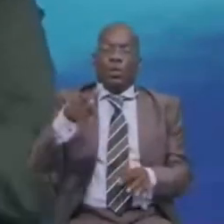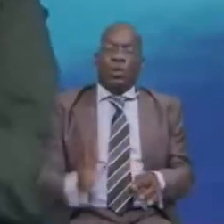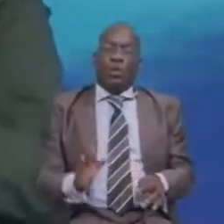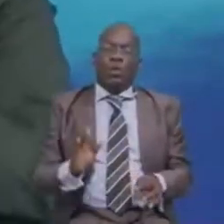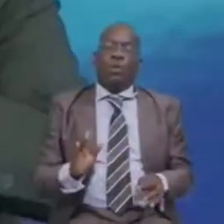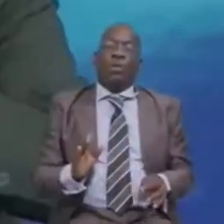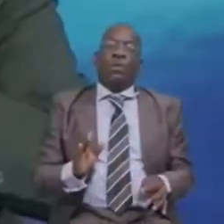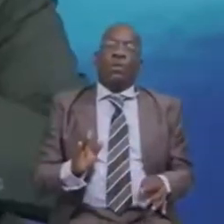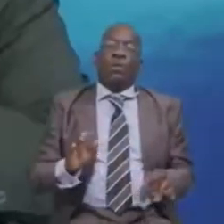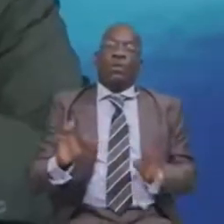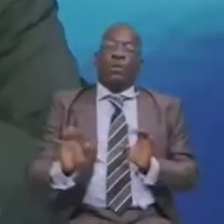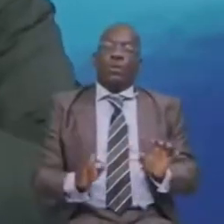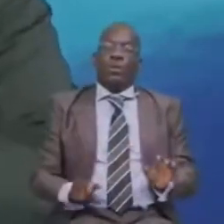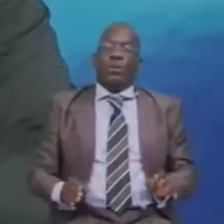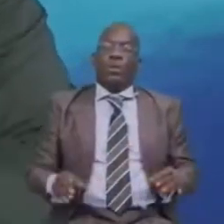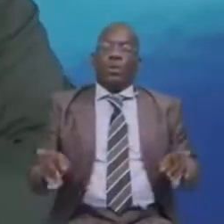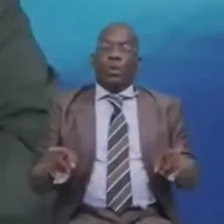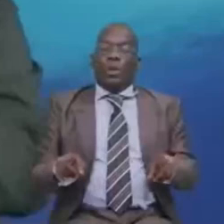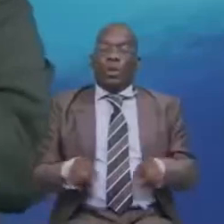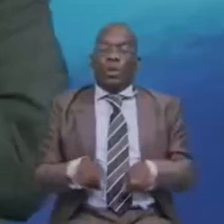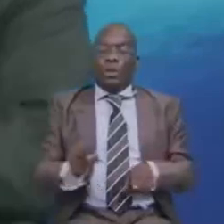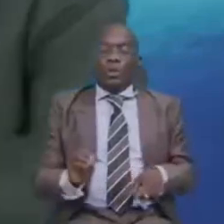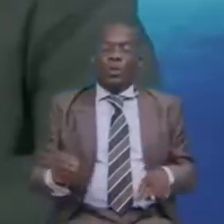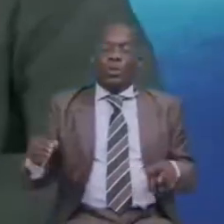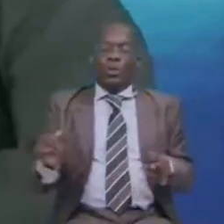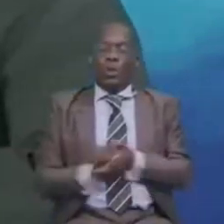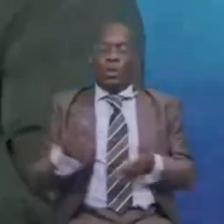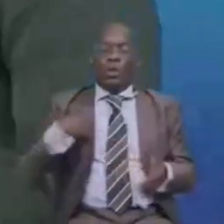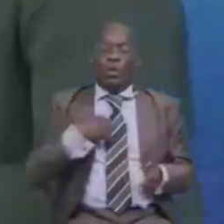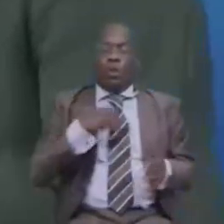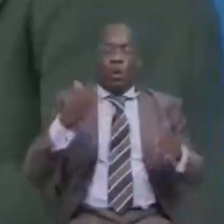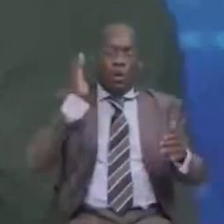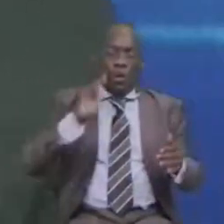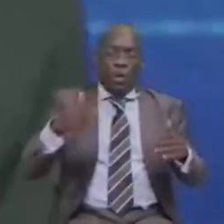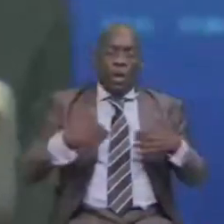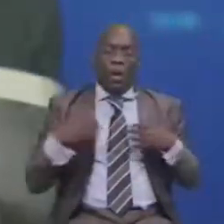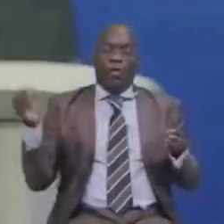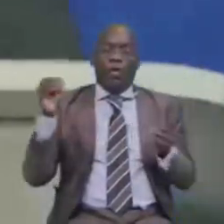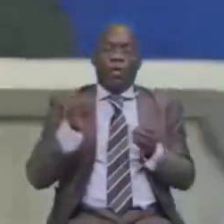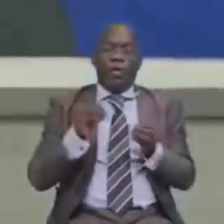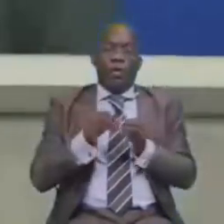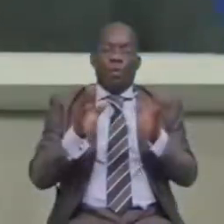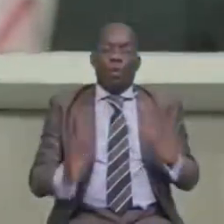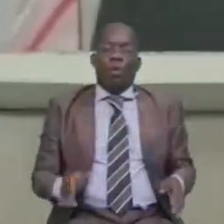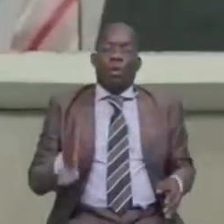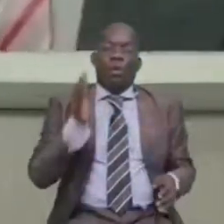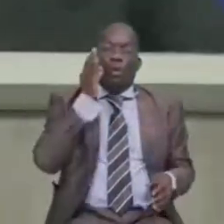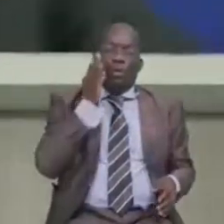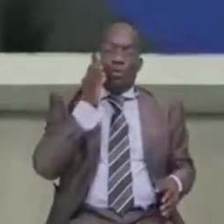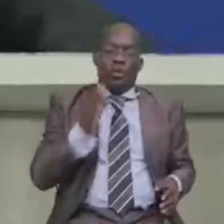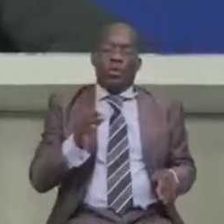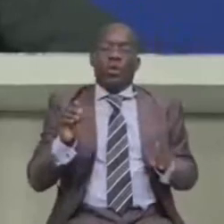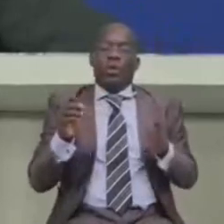vies, afin que nous portons plus de fruits. Aujourd'hui, je vais clôturer la série avec